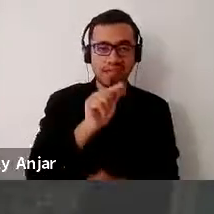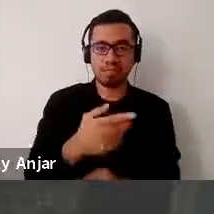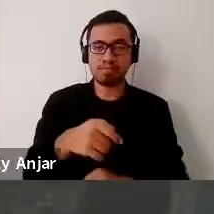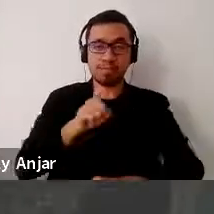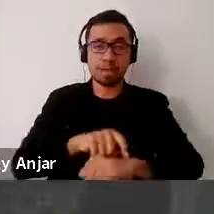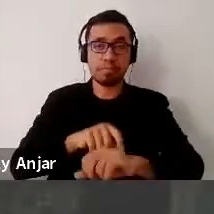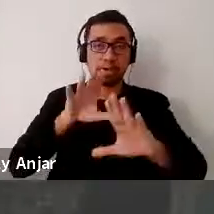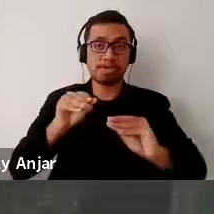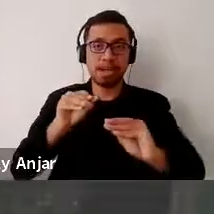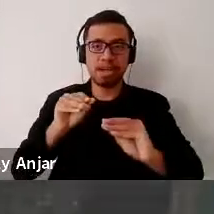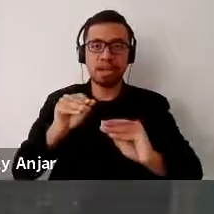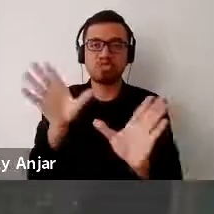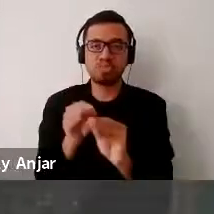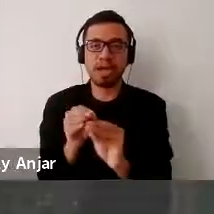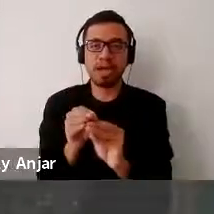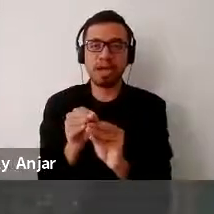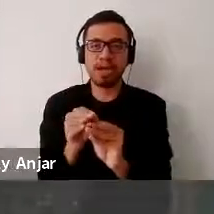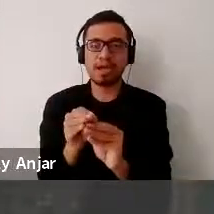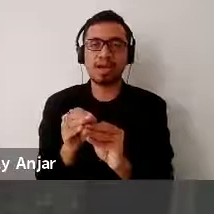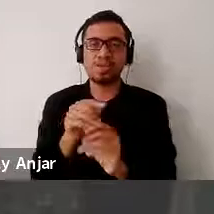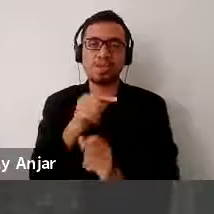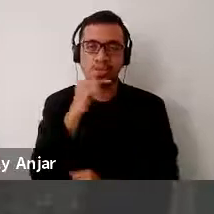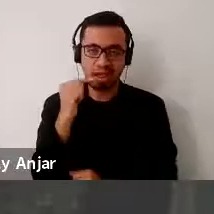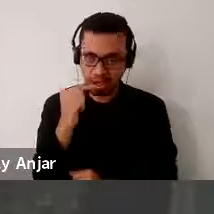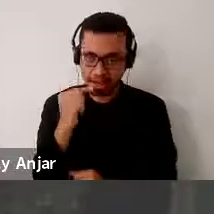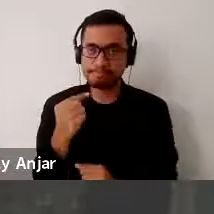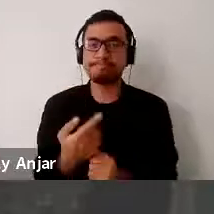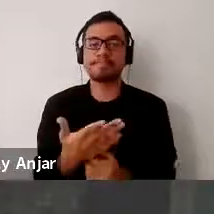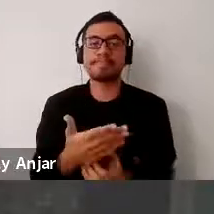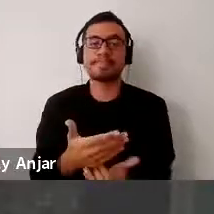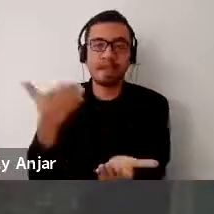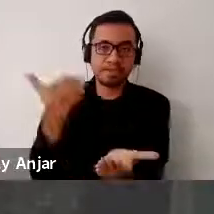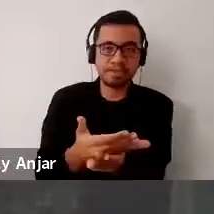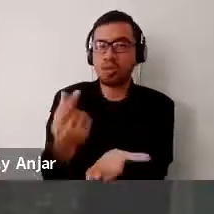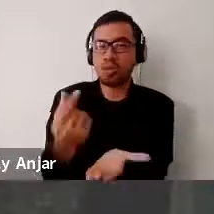kemudian akan terjadi kesulitan ekonomi, sehingga